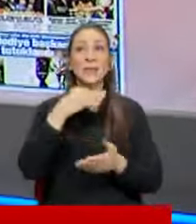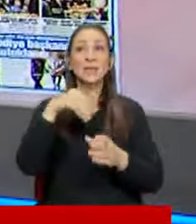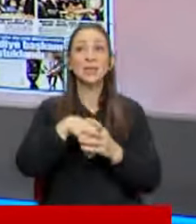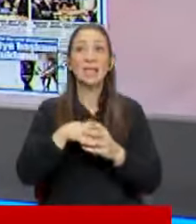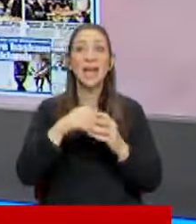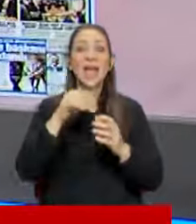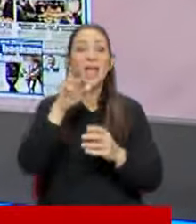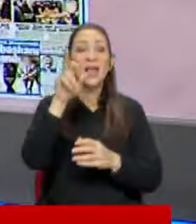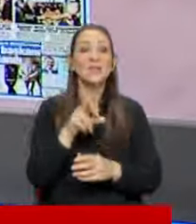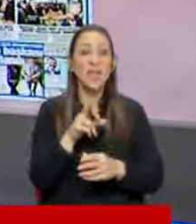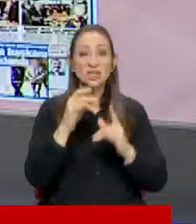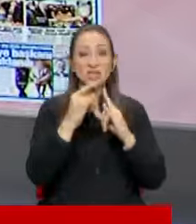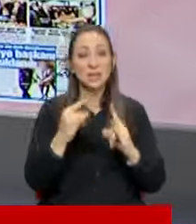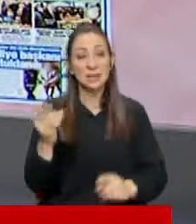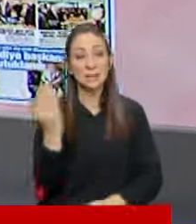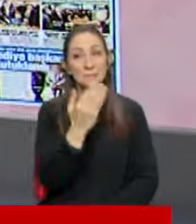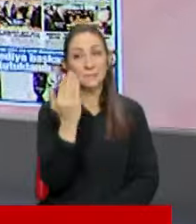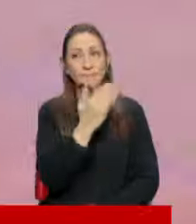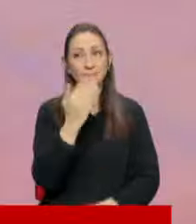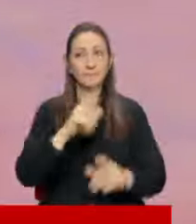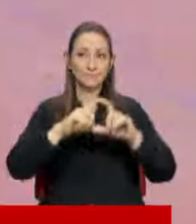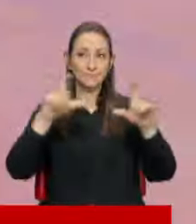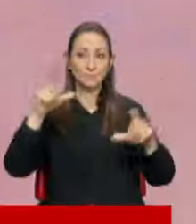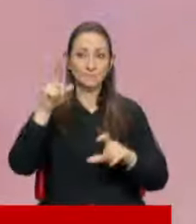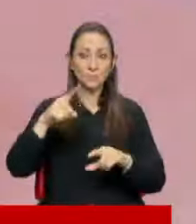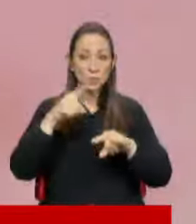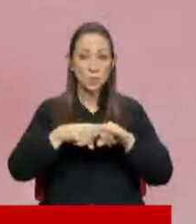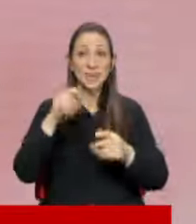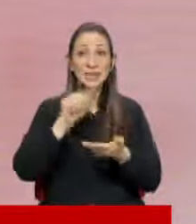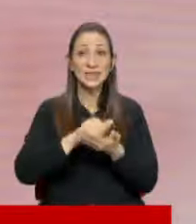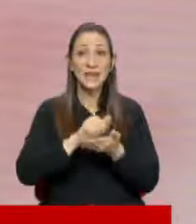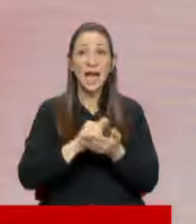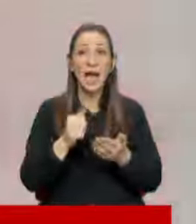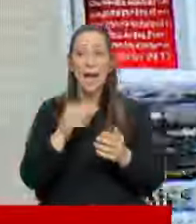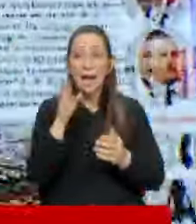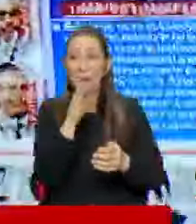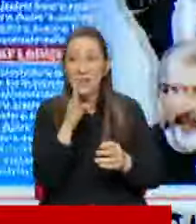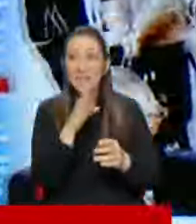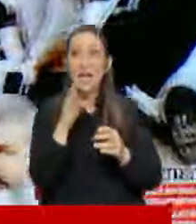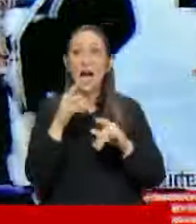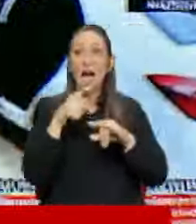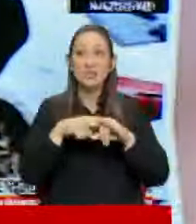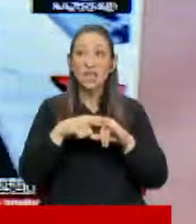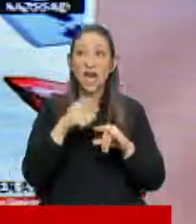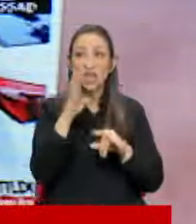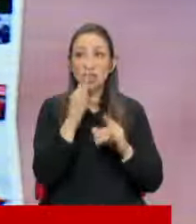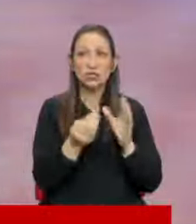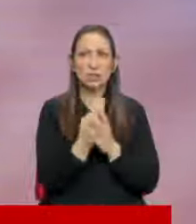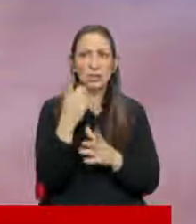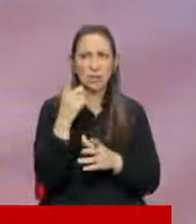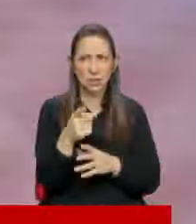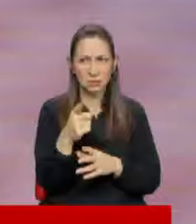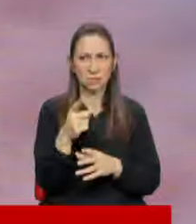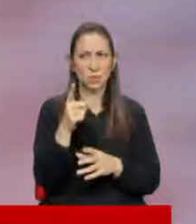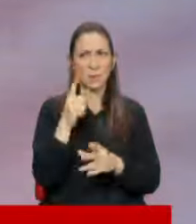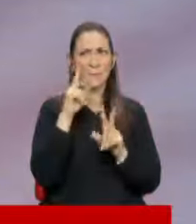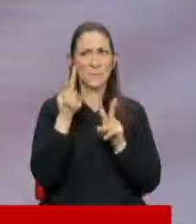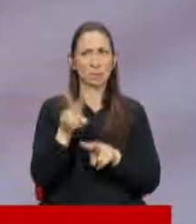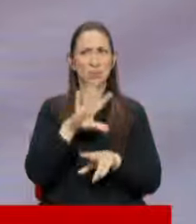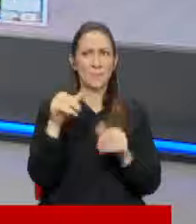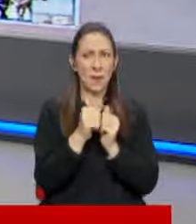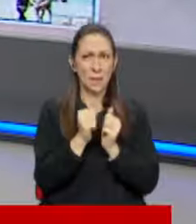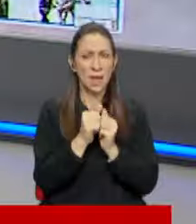iftar çadırı yolu göründü manşette. Hürriyet Gazetesi Hafiye Hamza ajan çıktı. İlginç bir haber. Ona da bakacağız hep